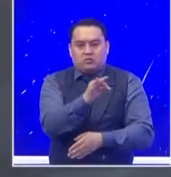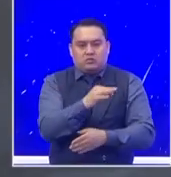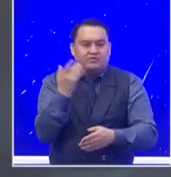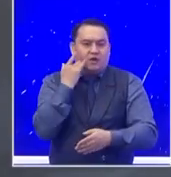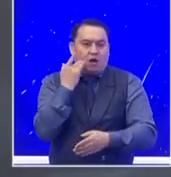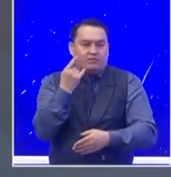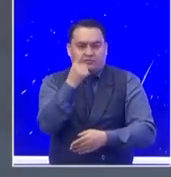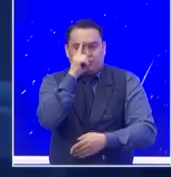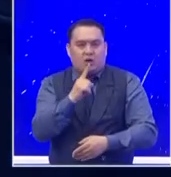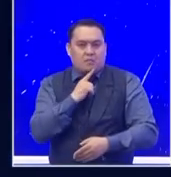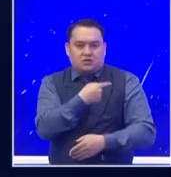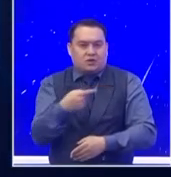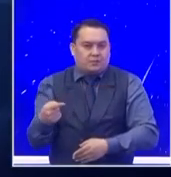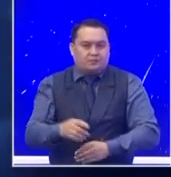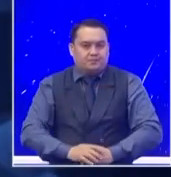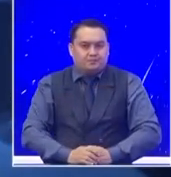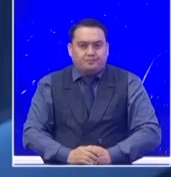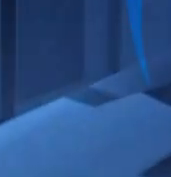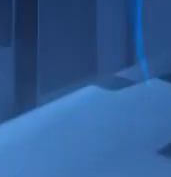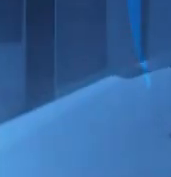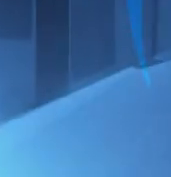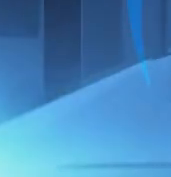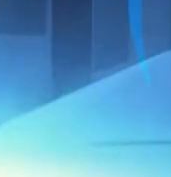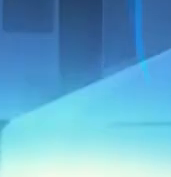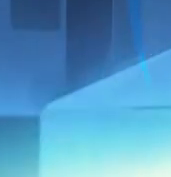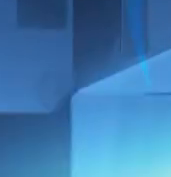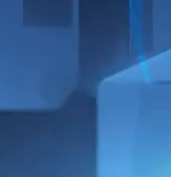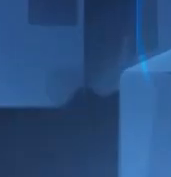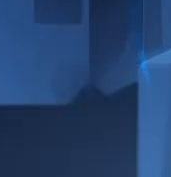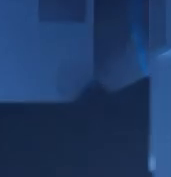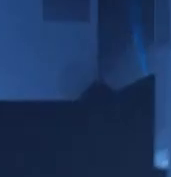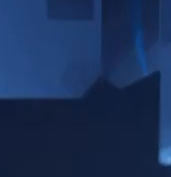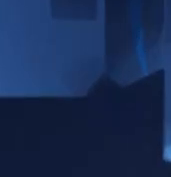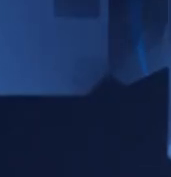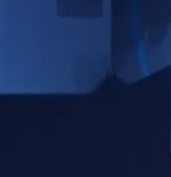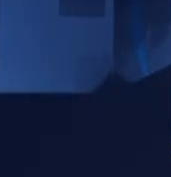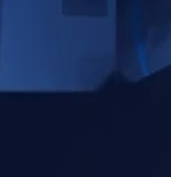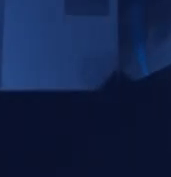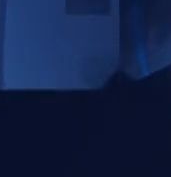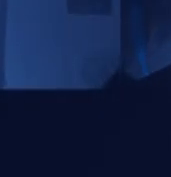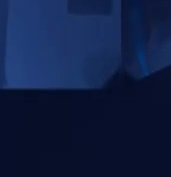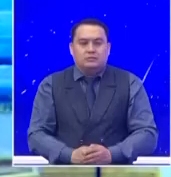в течение месяца. Ануар Амангельдинов, Дамир Анитов, Амина Худайберген, телеканал ЖТСУ.